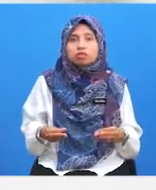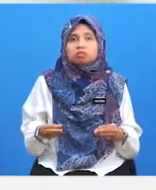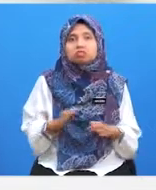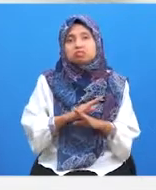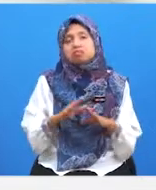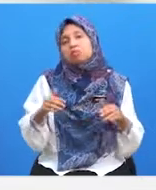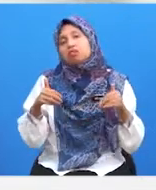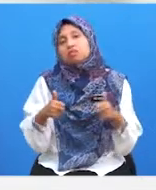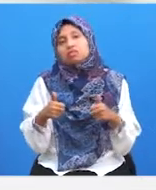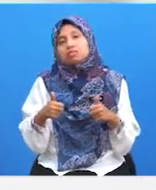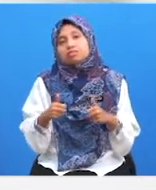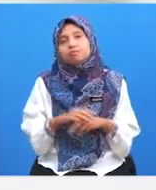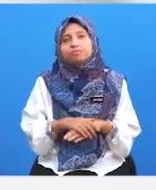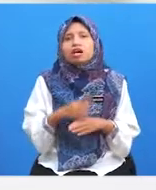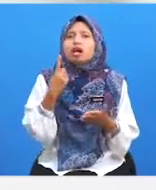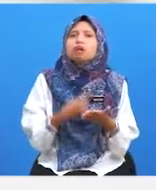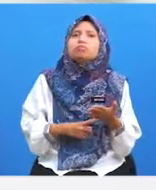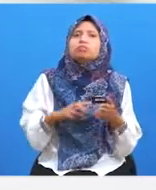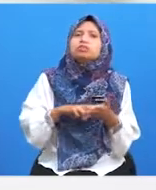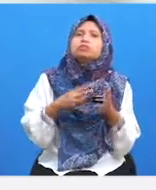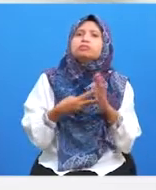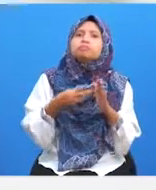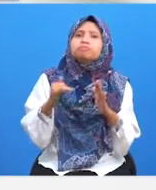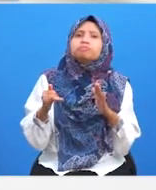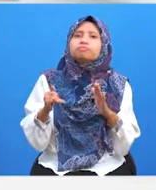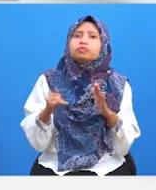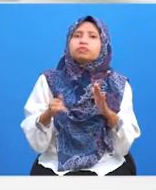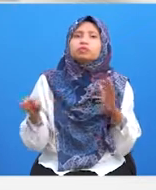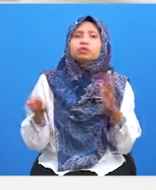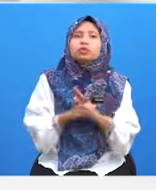produktif Apa maksud tidak produktif